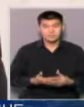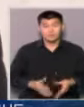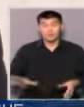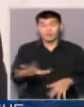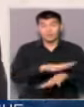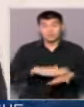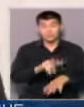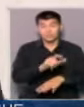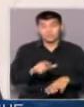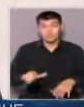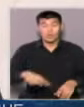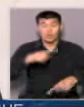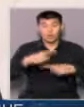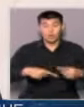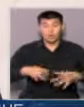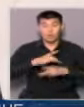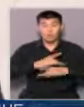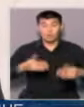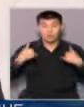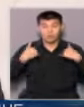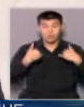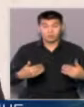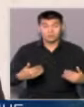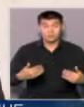Баршаңызды осы тағы да ұлттық домбыра күнімен құттықтай отырып,